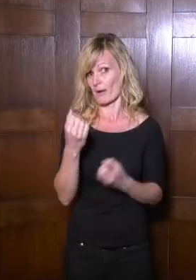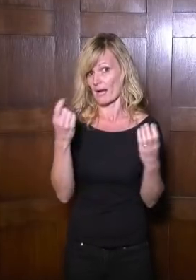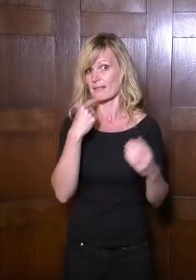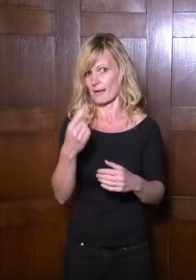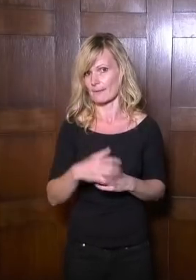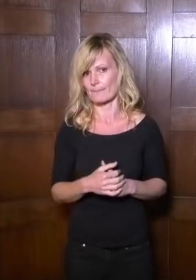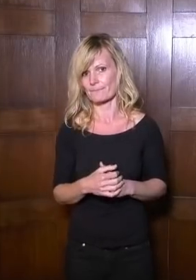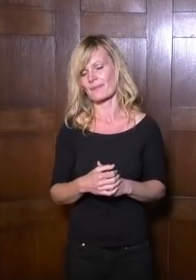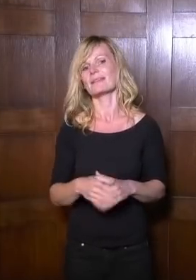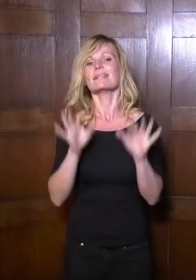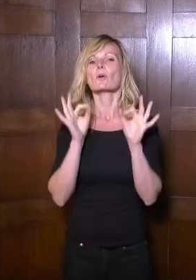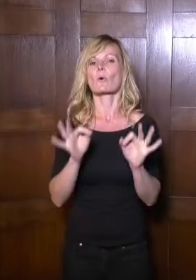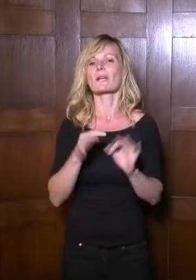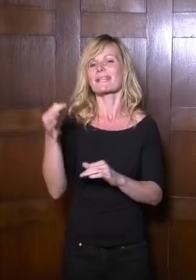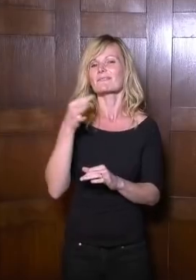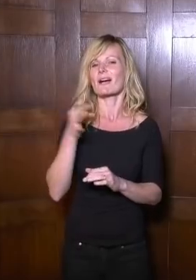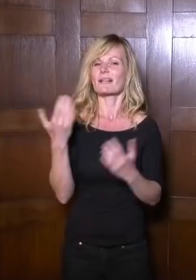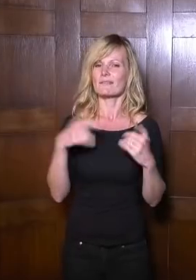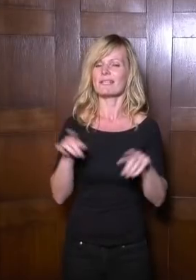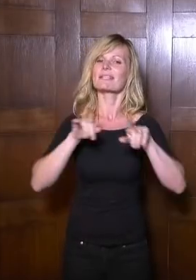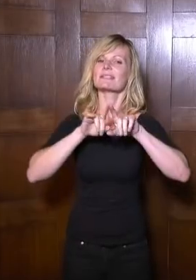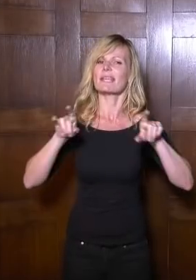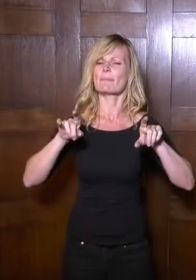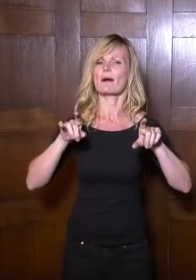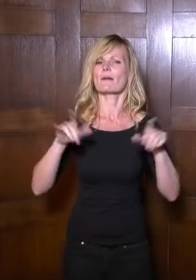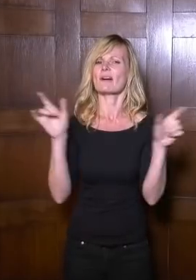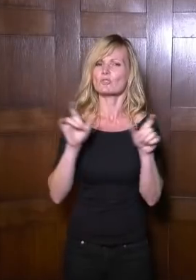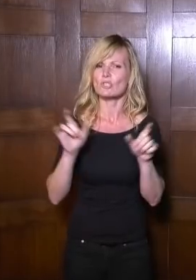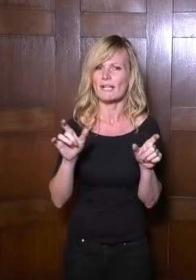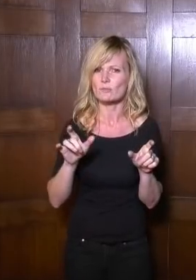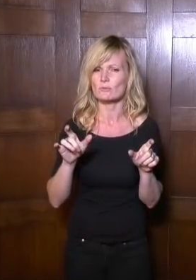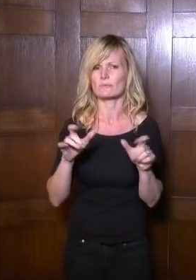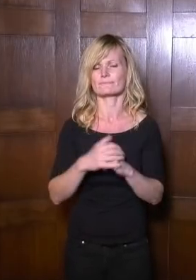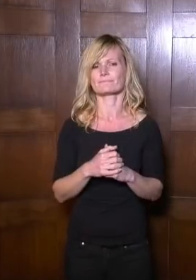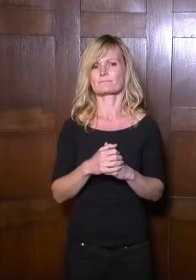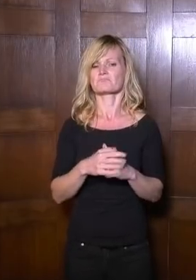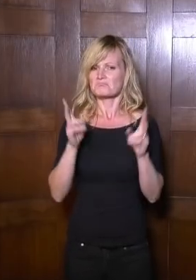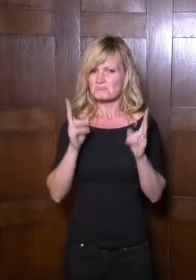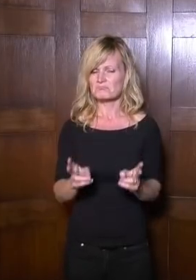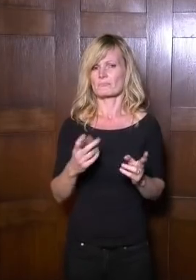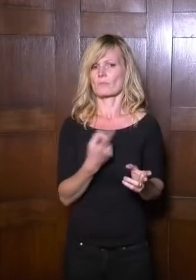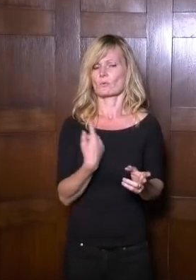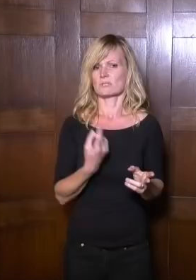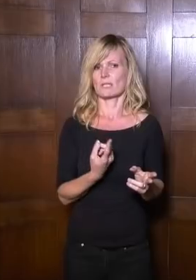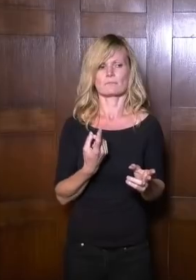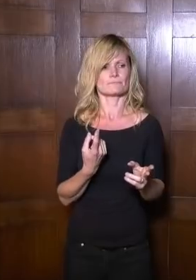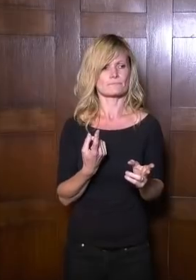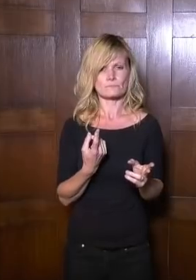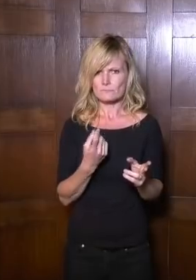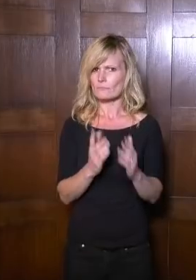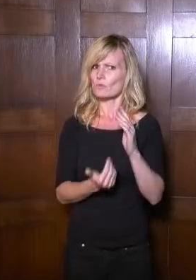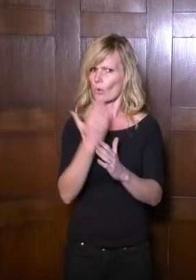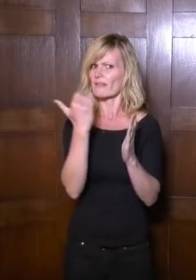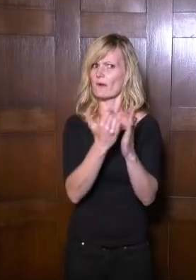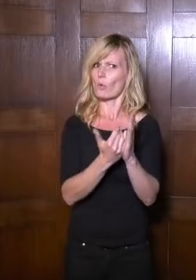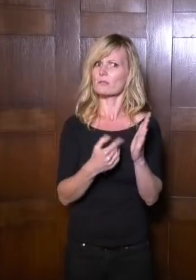Jetzt gab es noch mal ganz konkrete Fragen. Das war das Thema Veranstaltungen. Da haben wir tatsächlich in unserer neuen